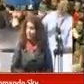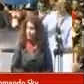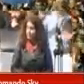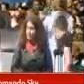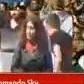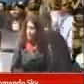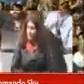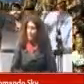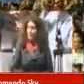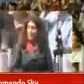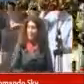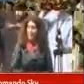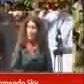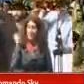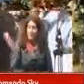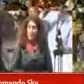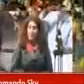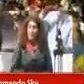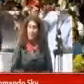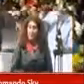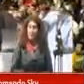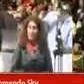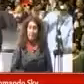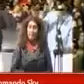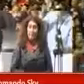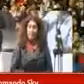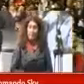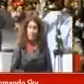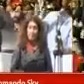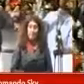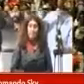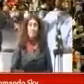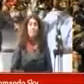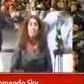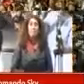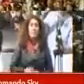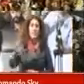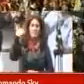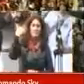Berlinguer, in una famosa intervista molto